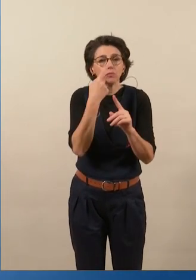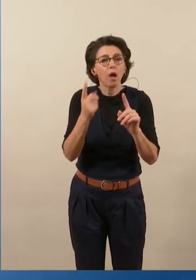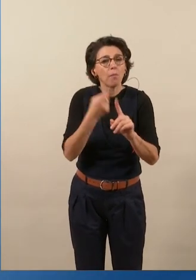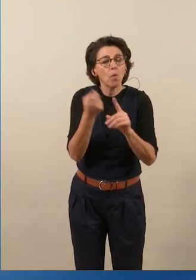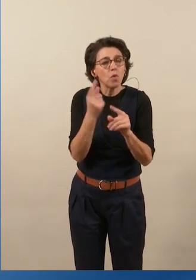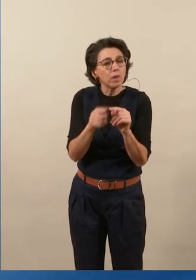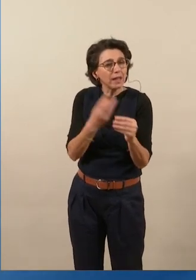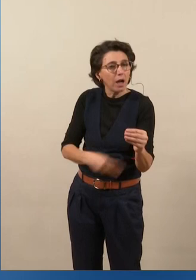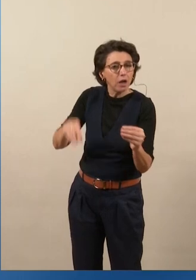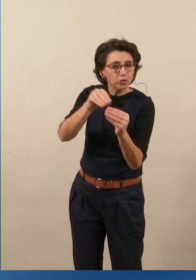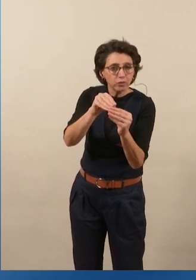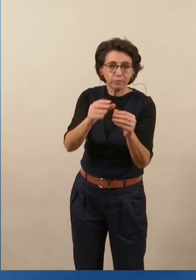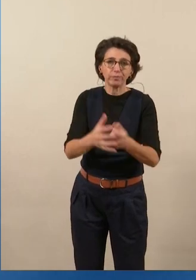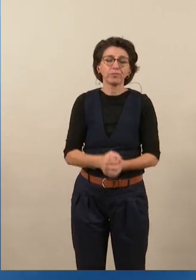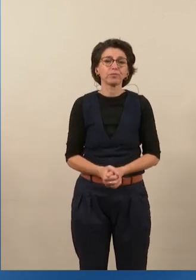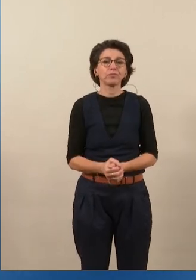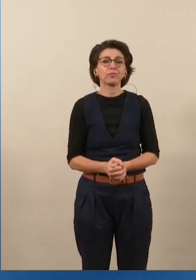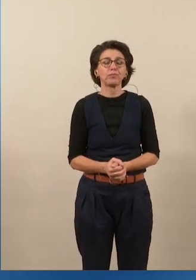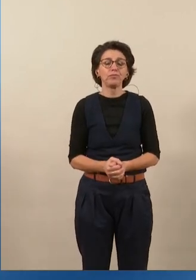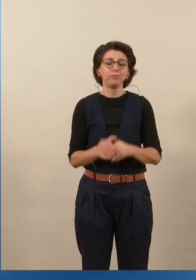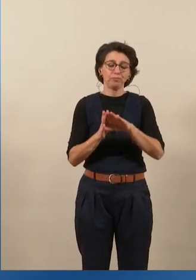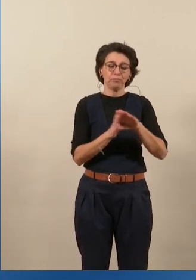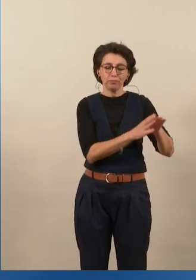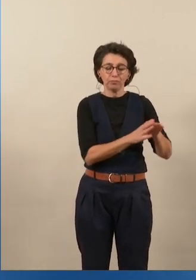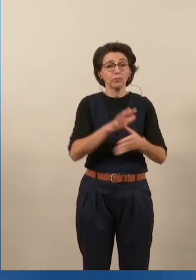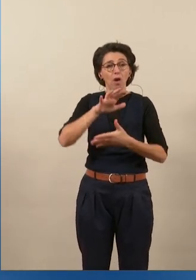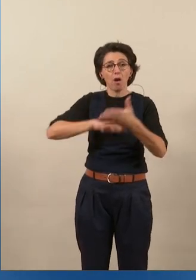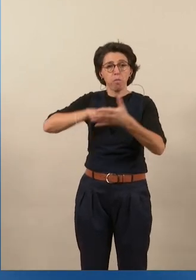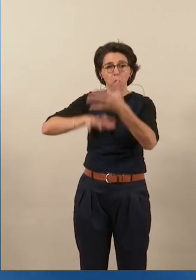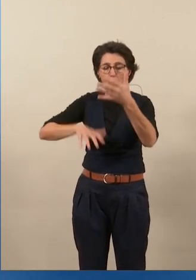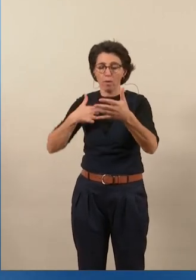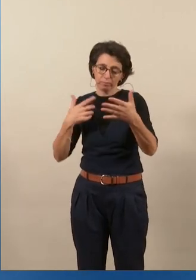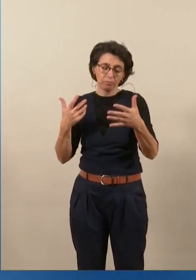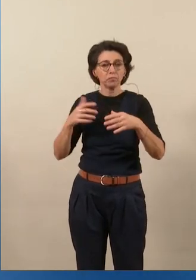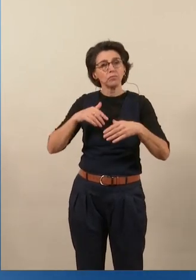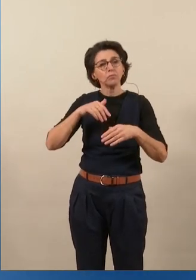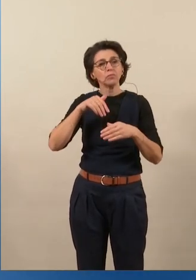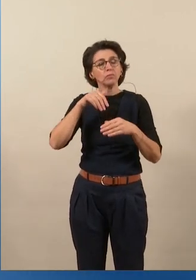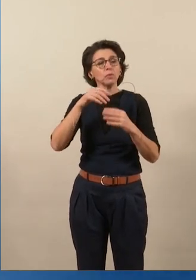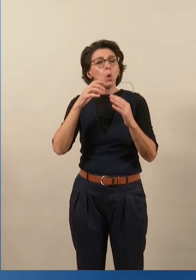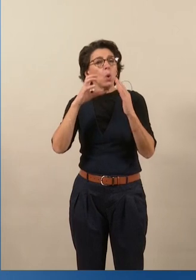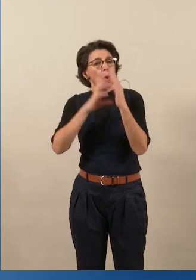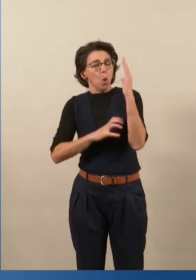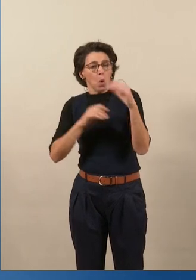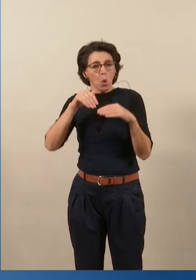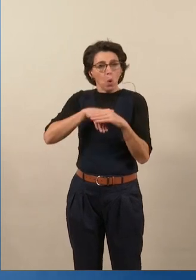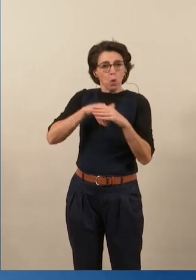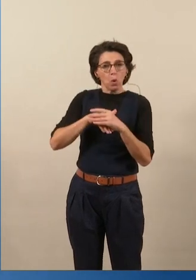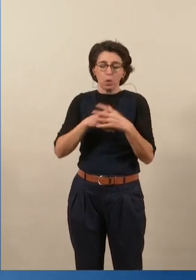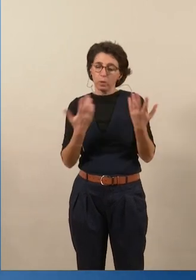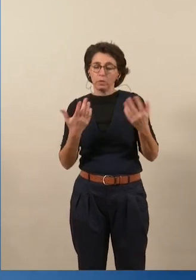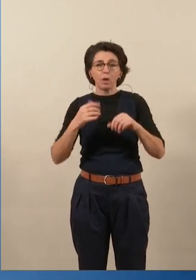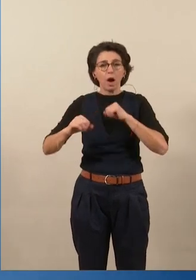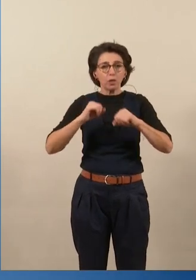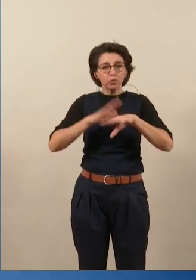repréciser cela sur le contenu du rapport je me cantonnerai sur le plan d'action en direction des habitantes et des habitants vous